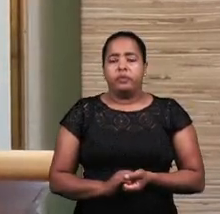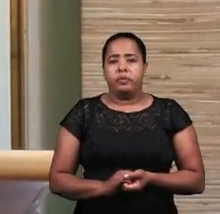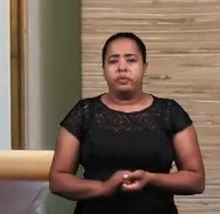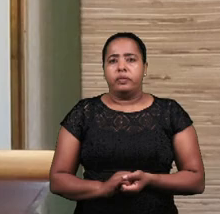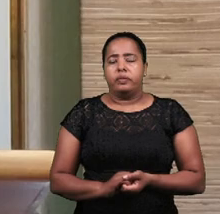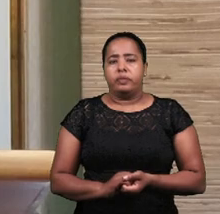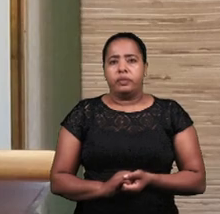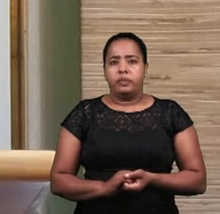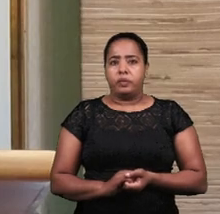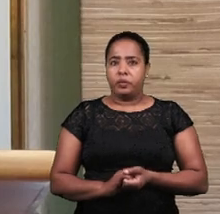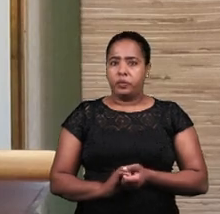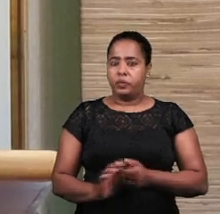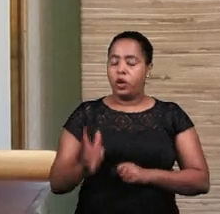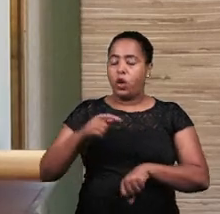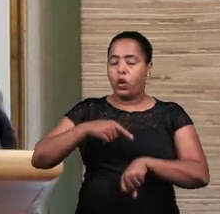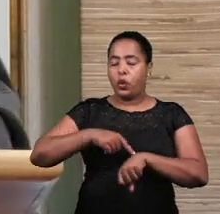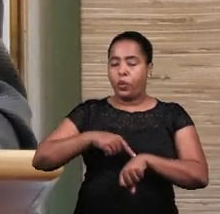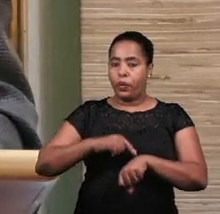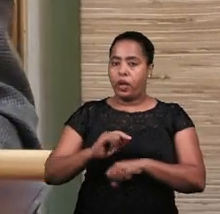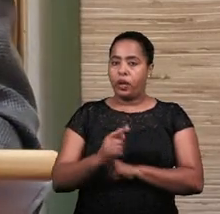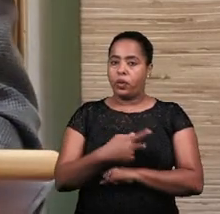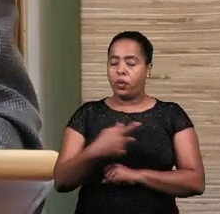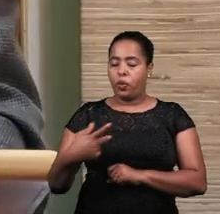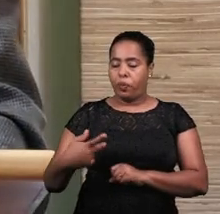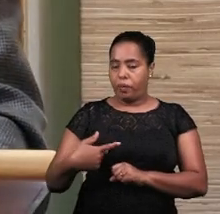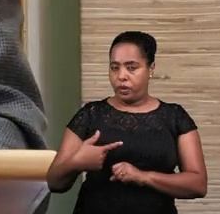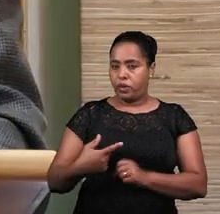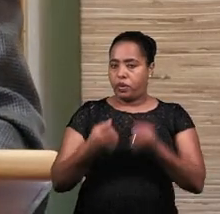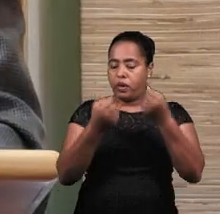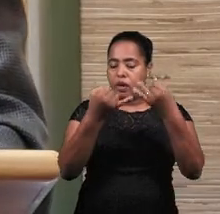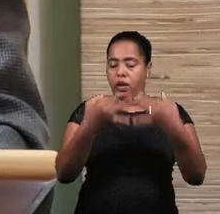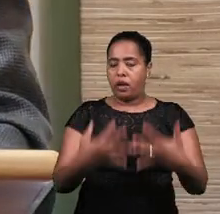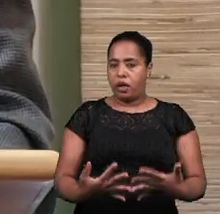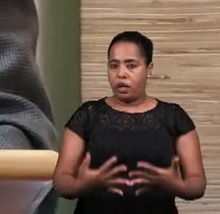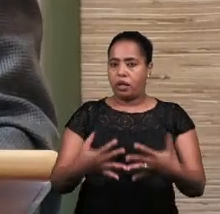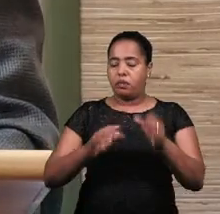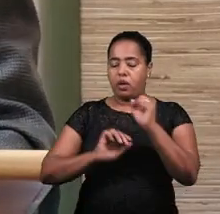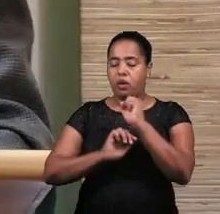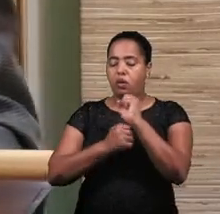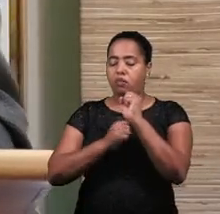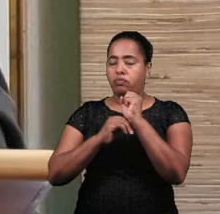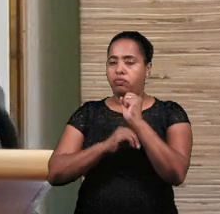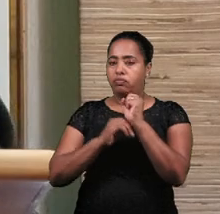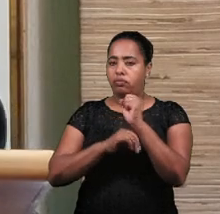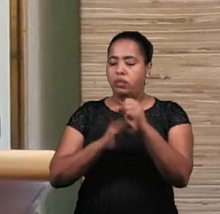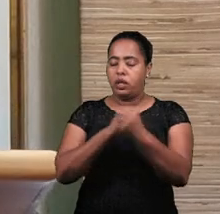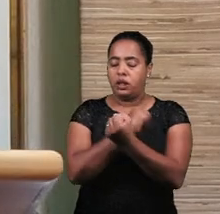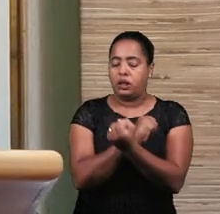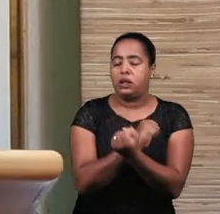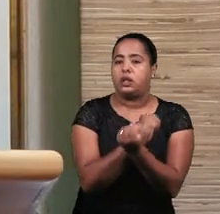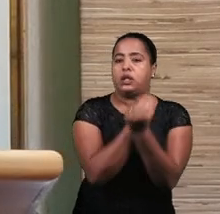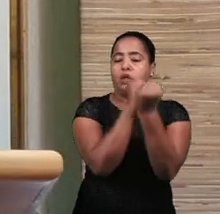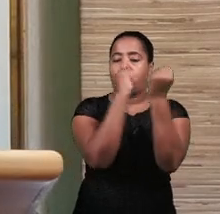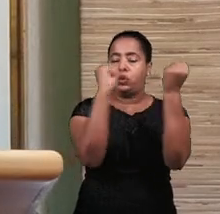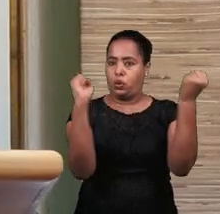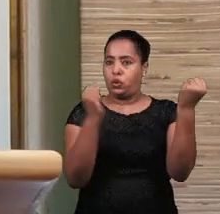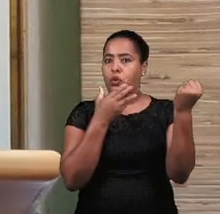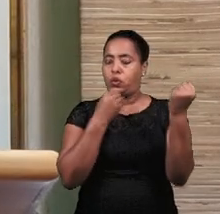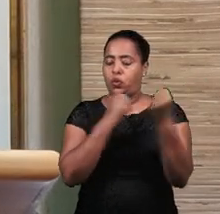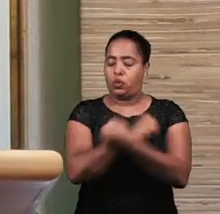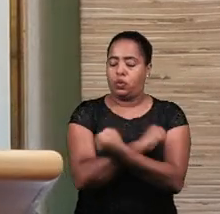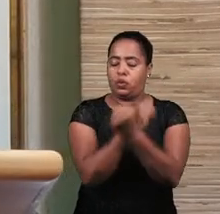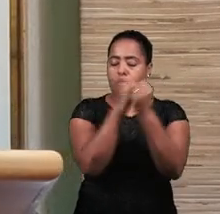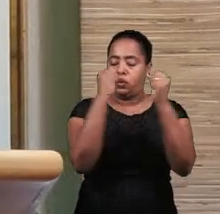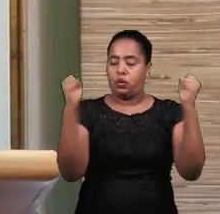quand le pasteur il a parlé sur l'énigme de Samson, nous allons voir ici au chapitre 14, verset 14